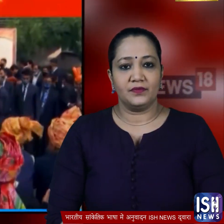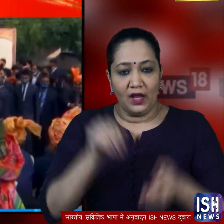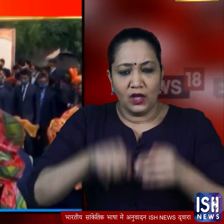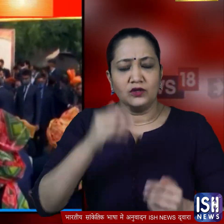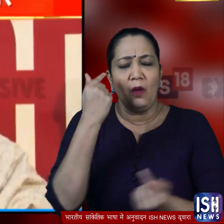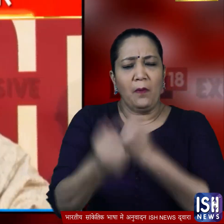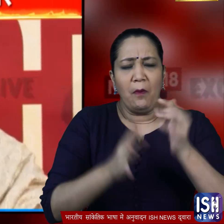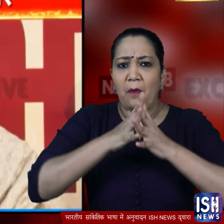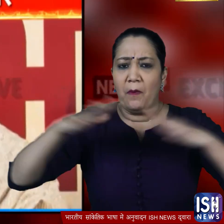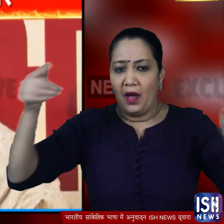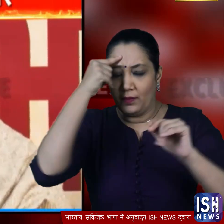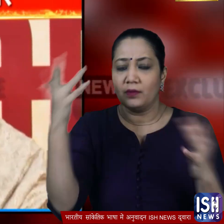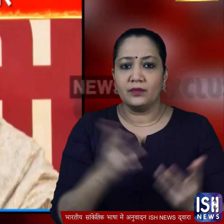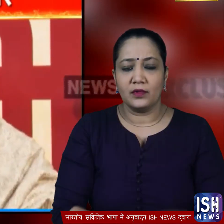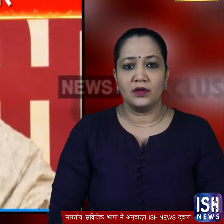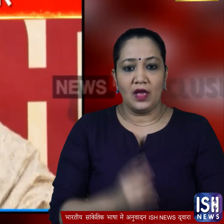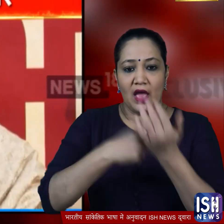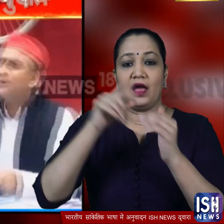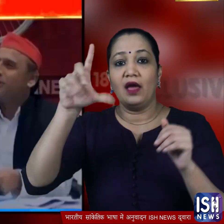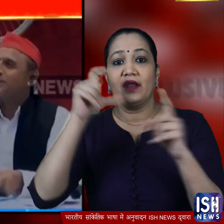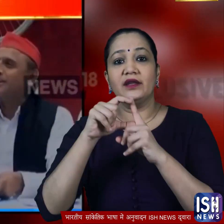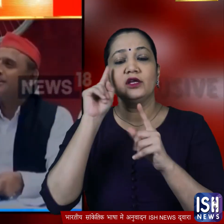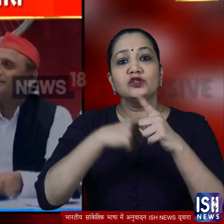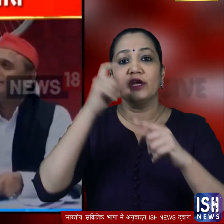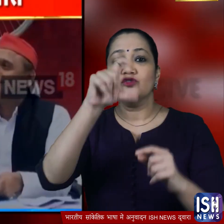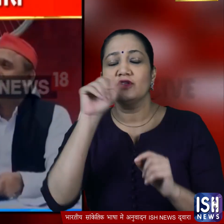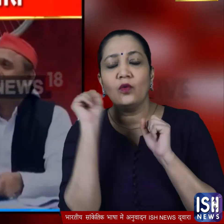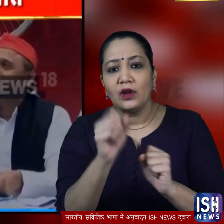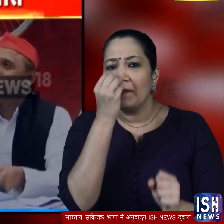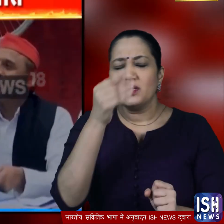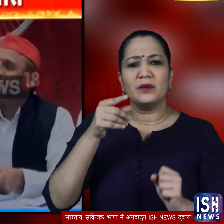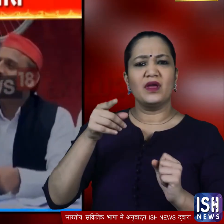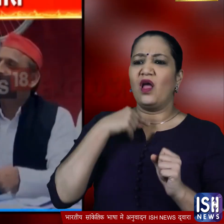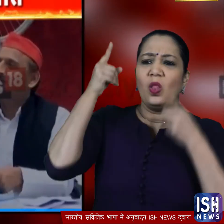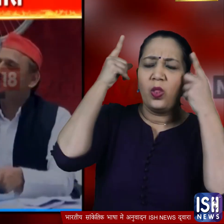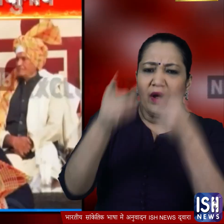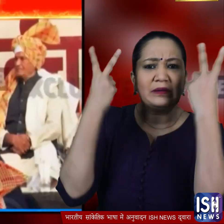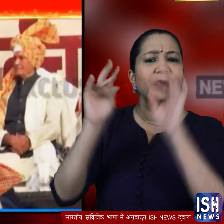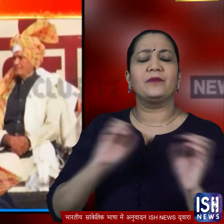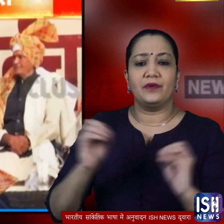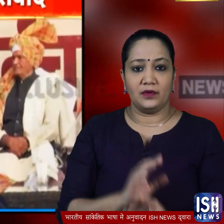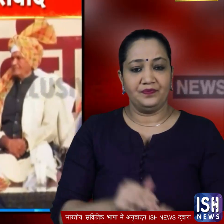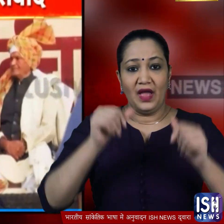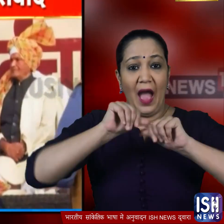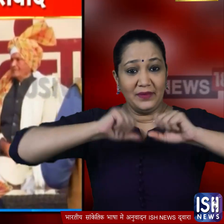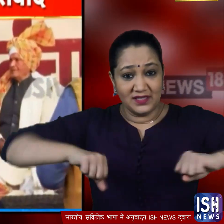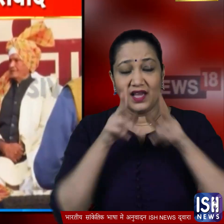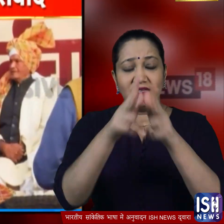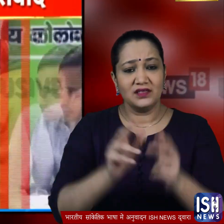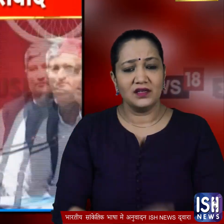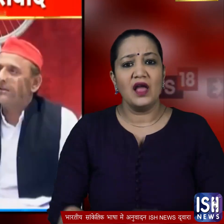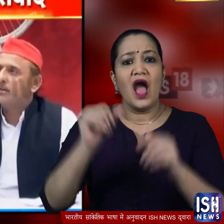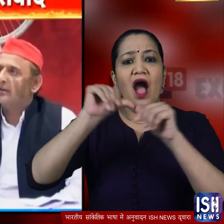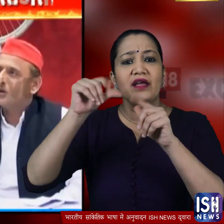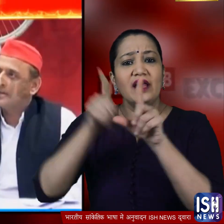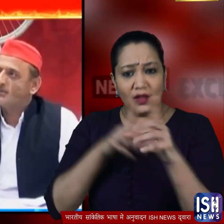आज जिस खबर ने सियासी गहमागहमी तेज कर दी वो है आरएलडी नेता जयंत चौधरी पर बीजेपी का नर्म रुख। खबर है कि अमित शाह ने जयंत